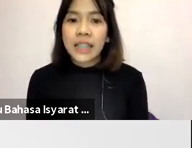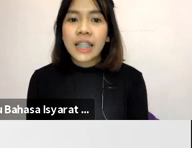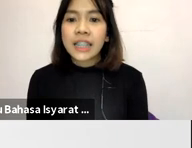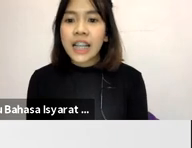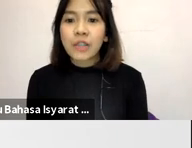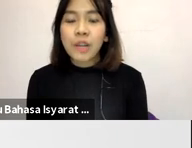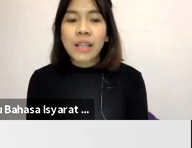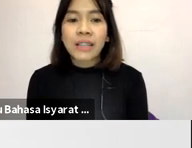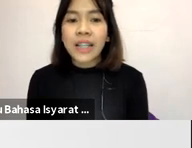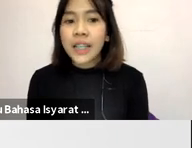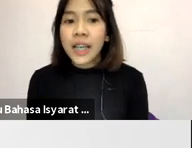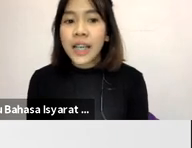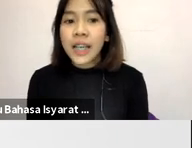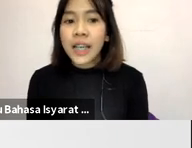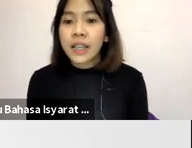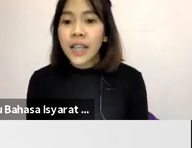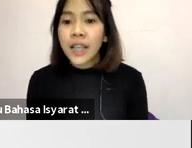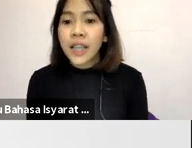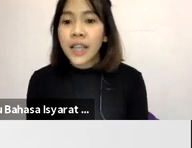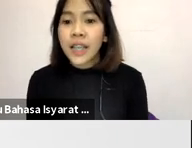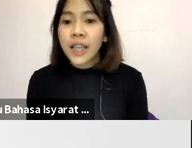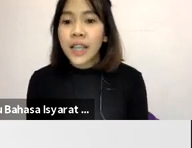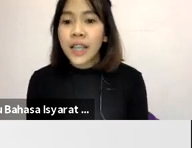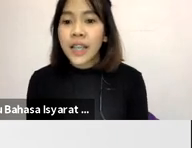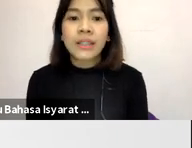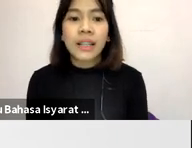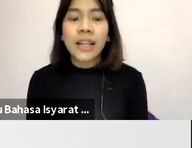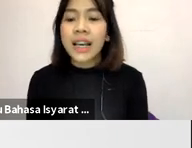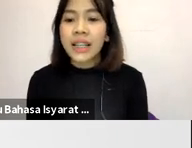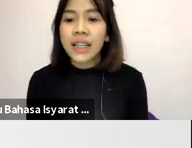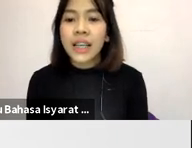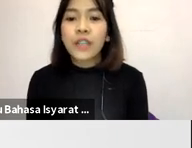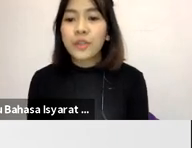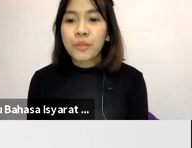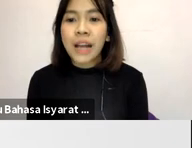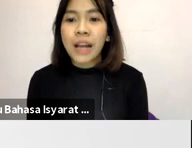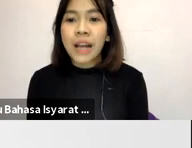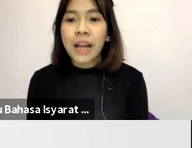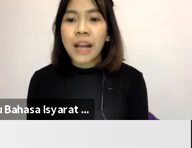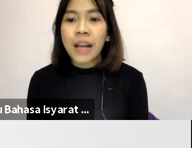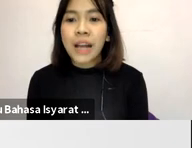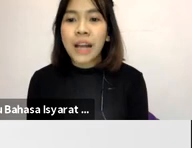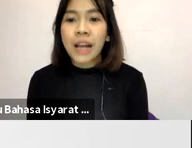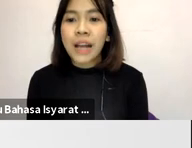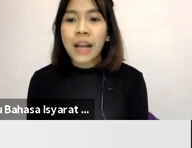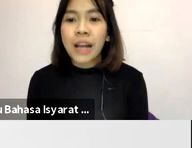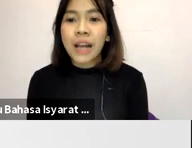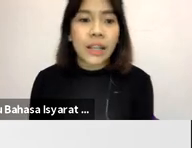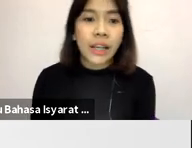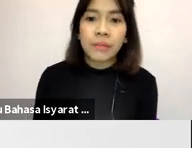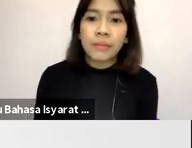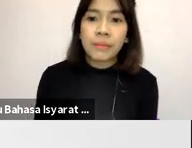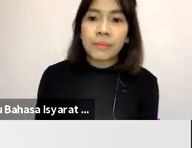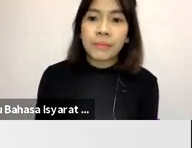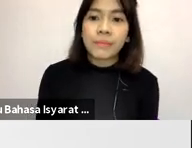Jadi sekarang sudah banyak sekali kegiatan-kegiatan untuk sembahkan Skill dari jurubahasa karet pertama di